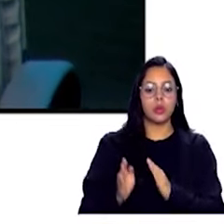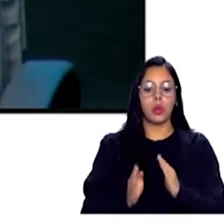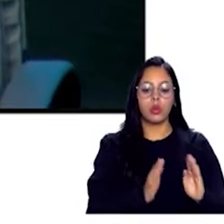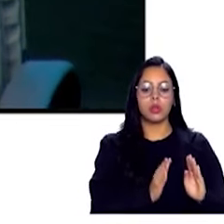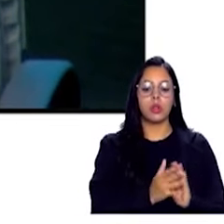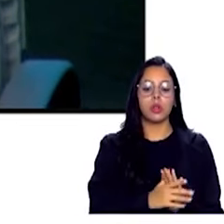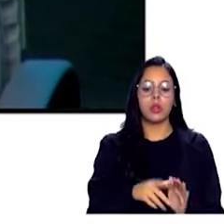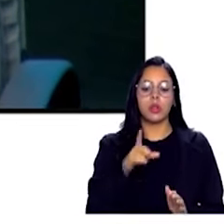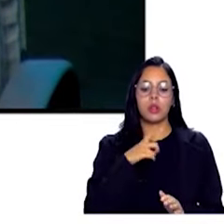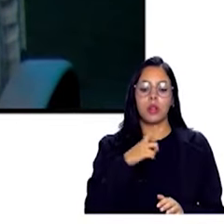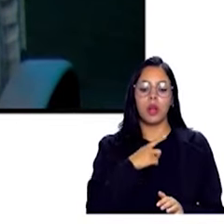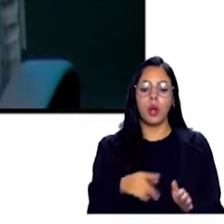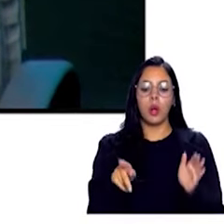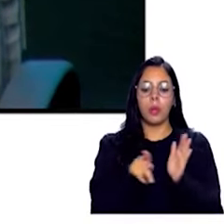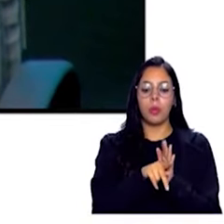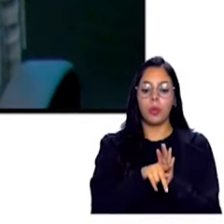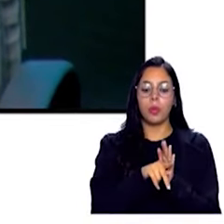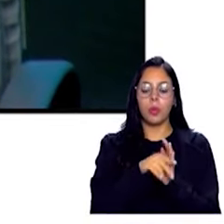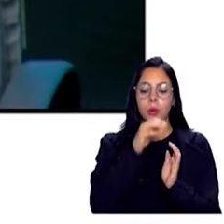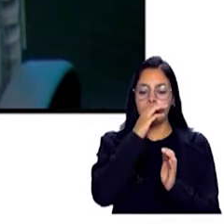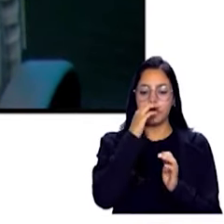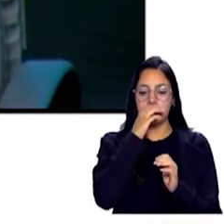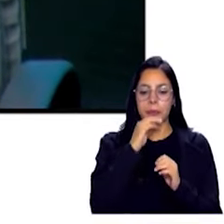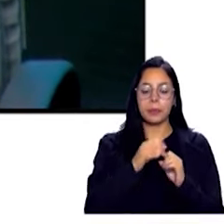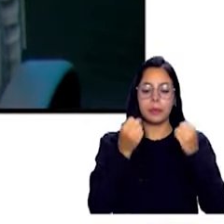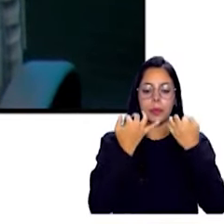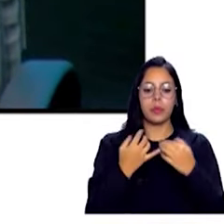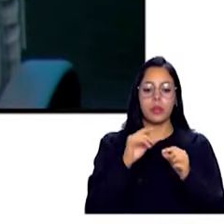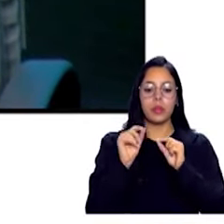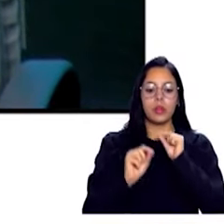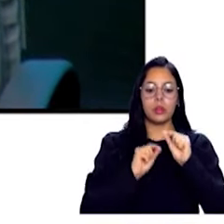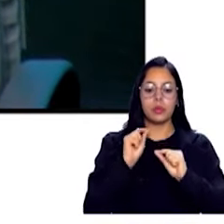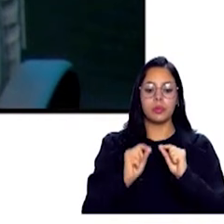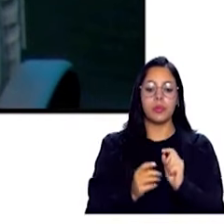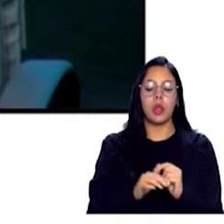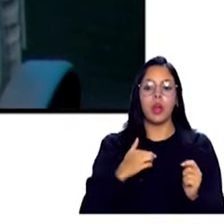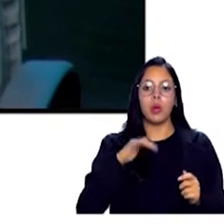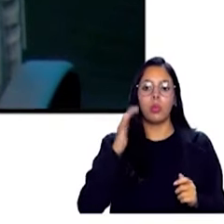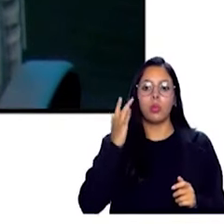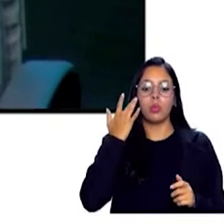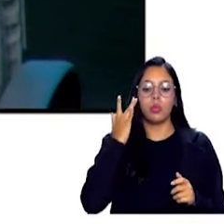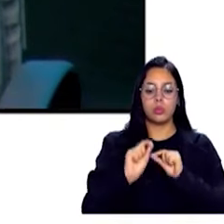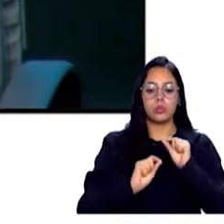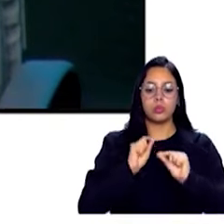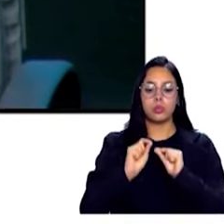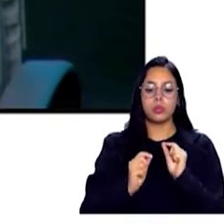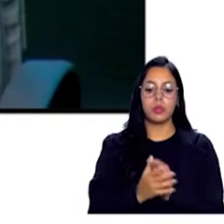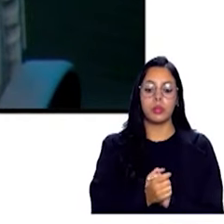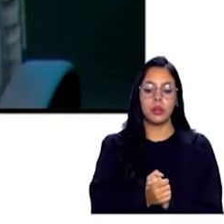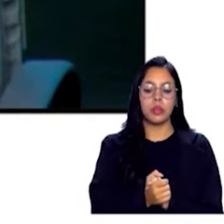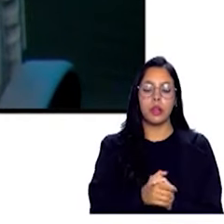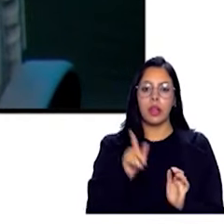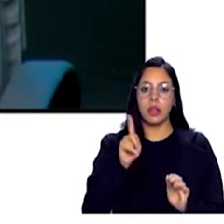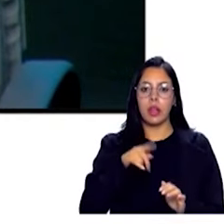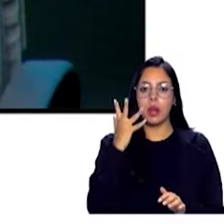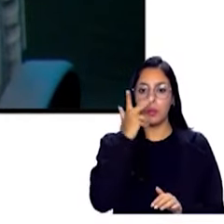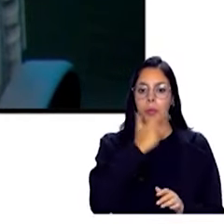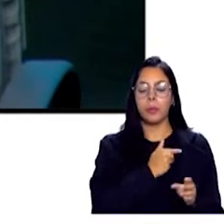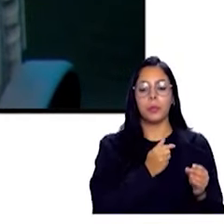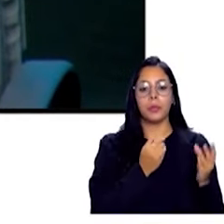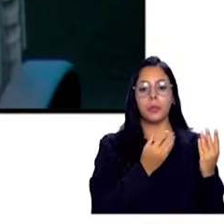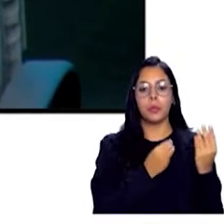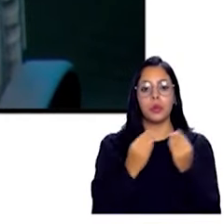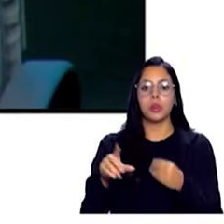souvent citée ET que je trouve assez Belle Il Y A DIT ce code Il Y A